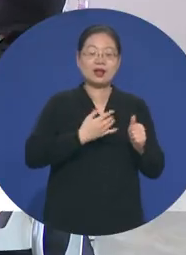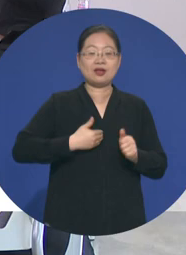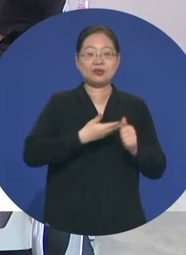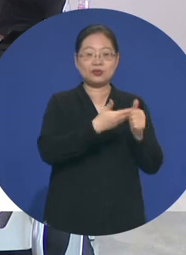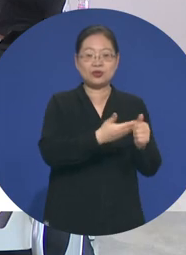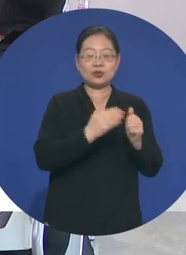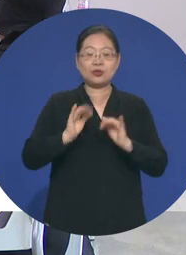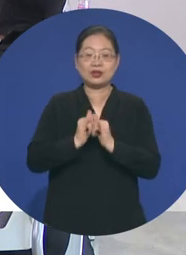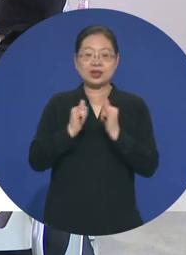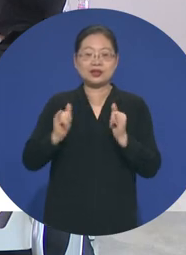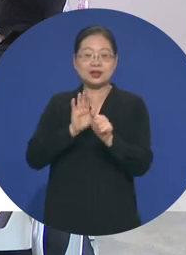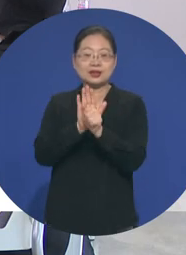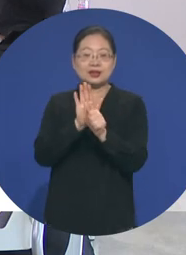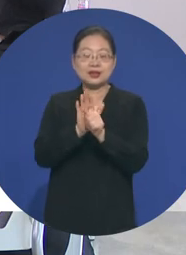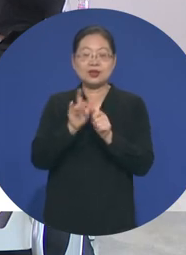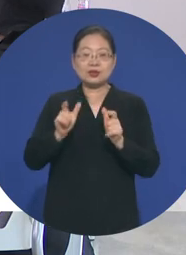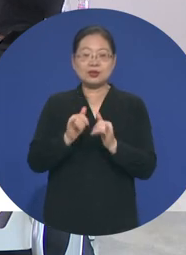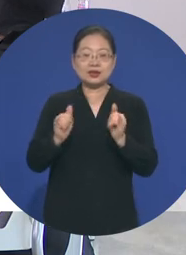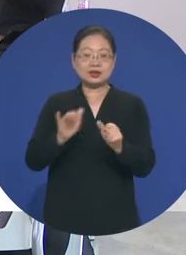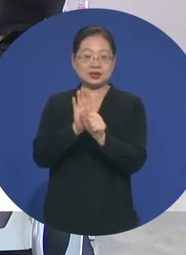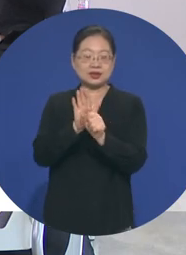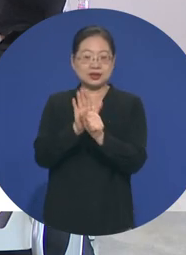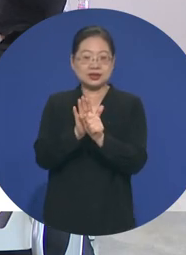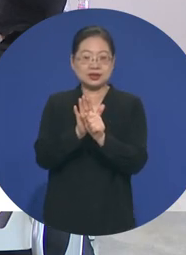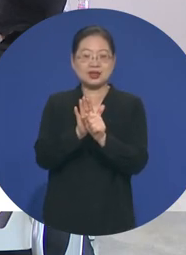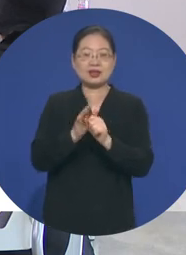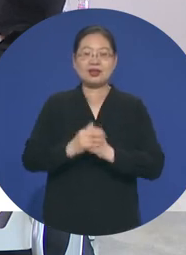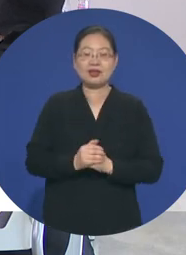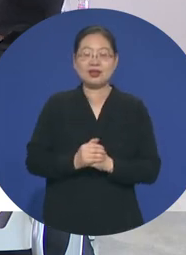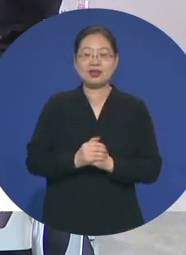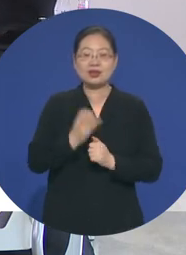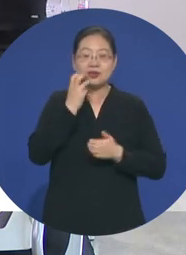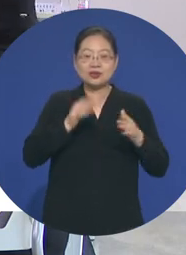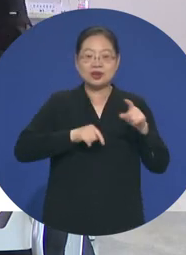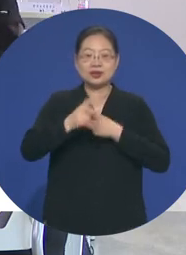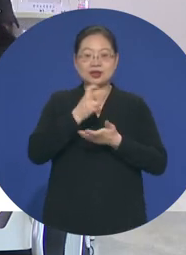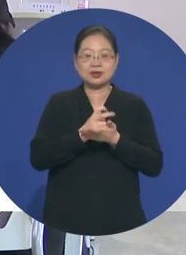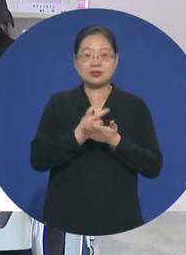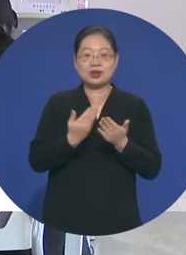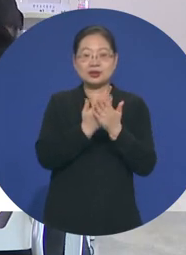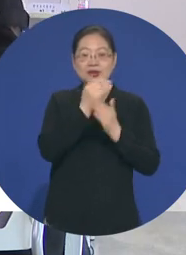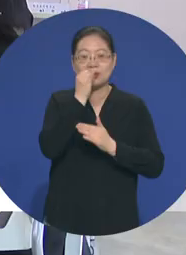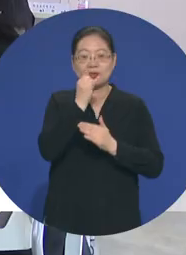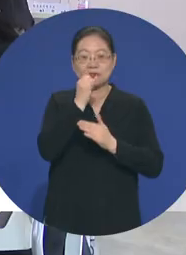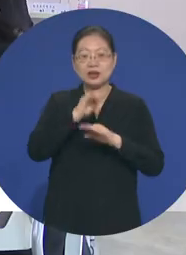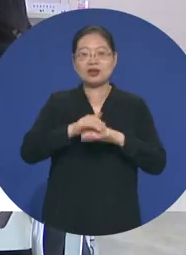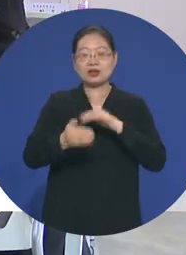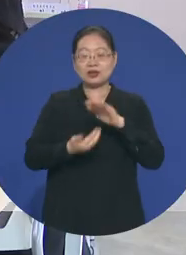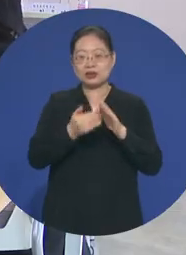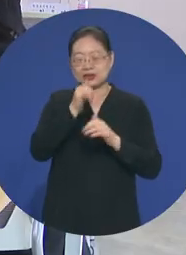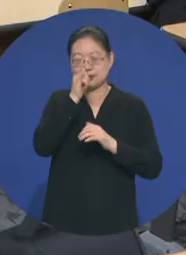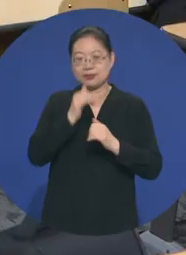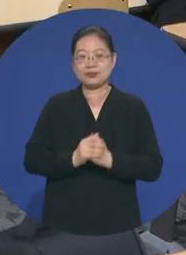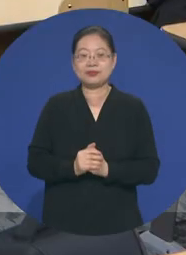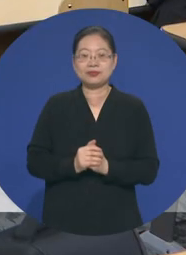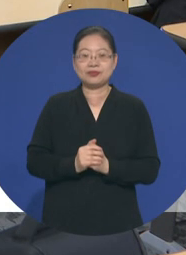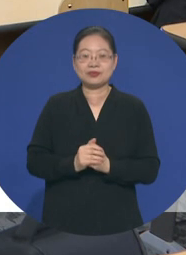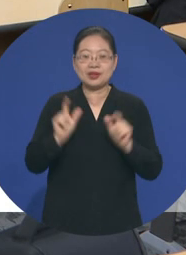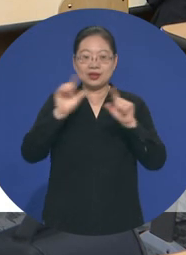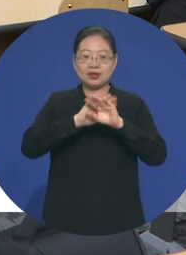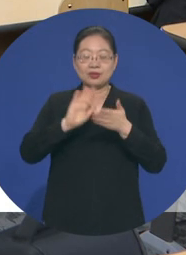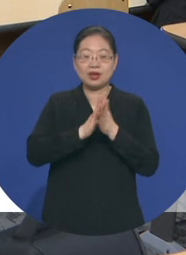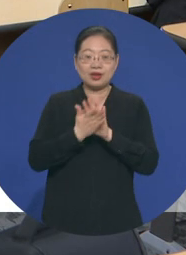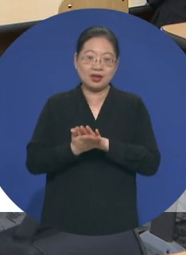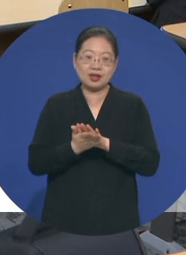국민들에게 알려야 되고 또 국민들의 지지 또는 도민들의 지지를 통해서 도 정책이 앞으로 발전할 수 있고 실현될 수 있다고 생각합니다.